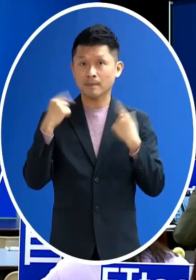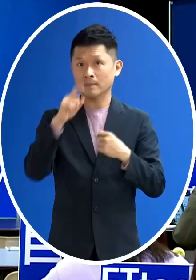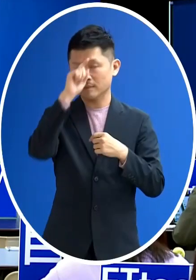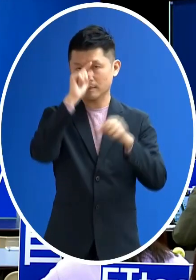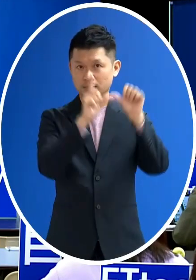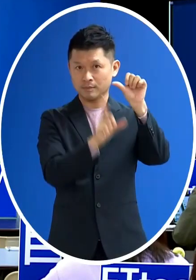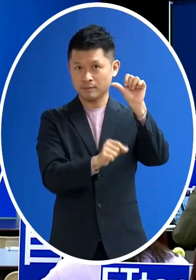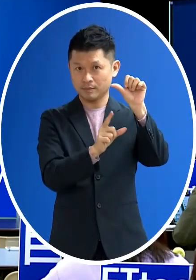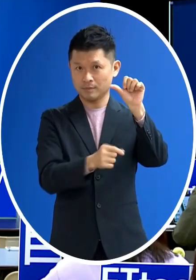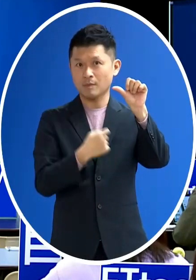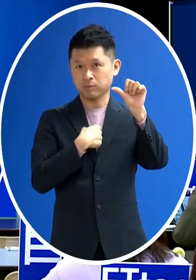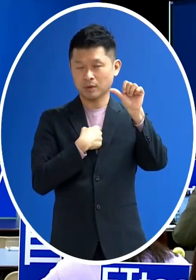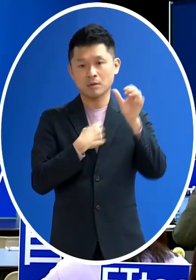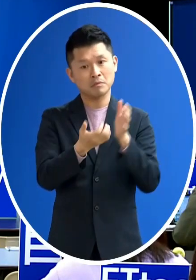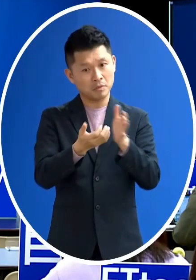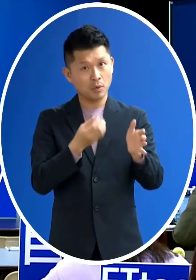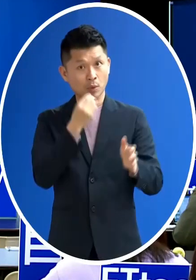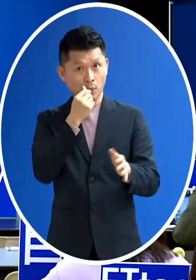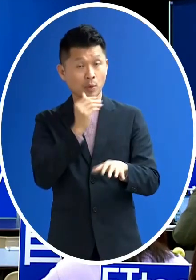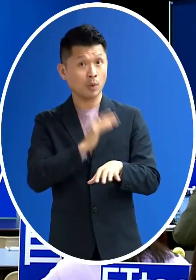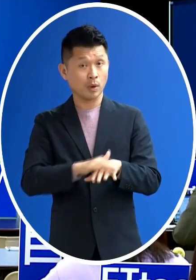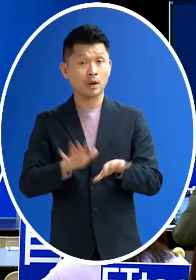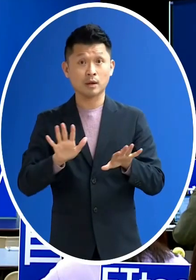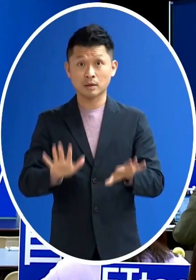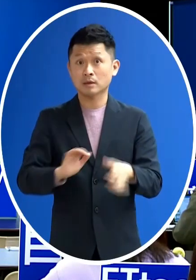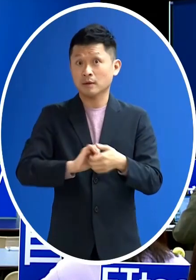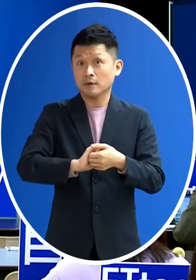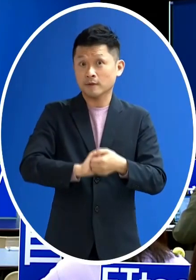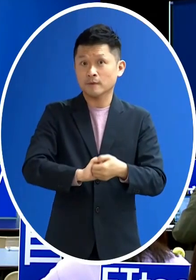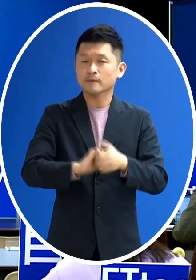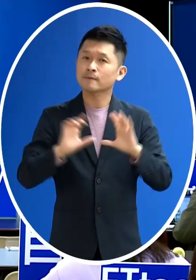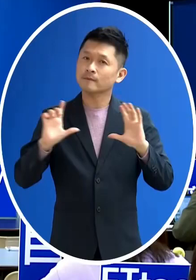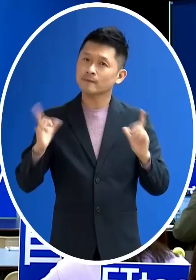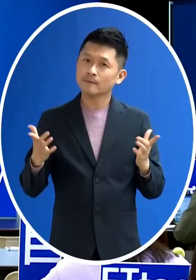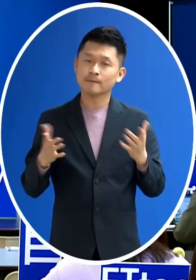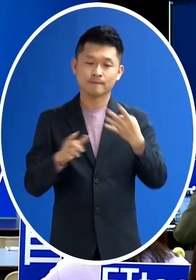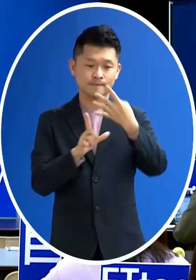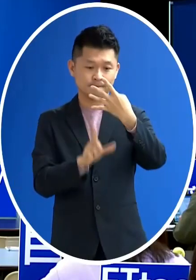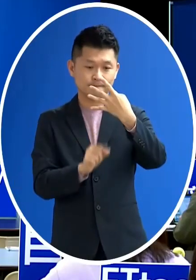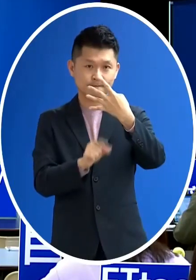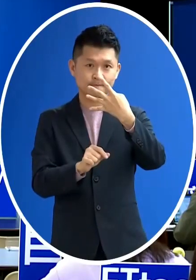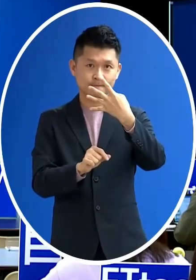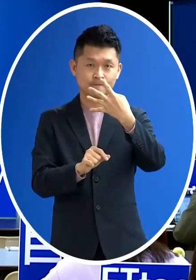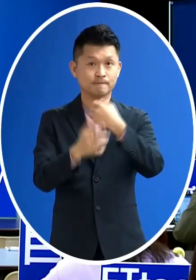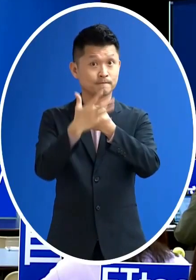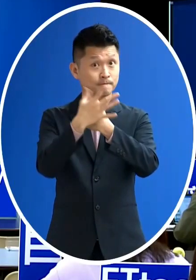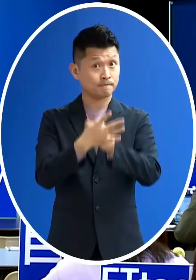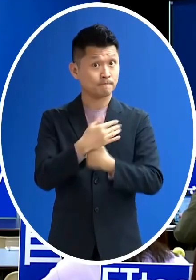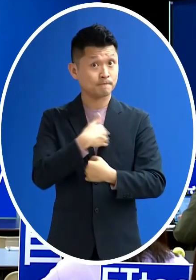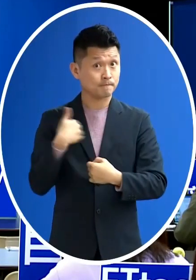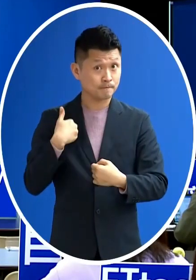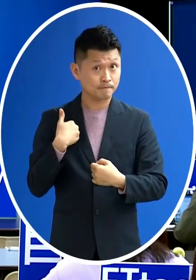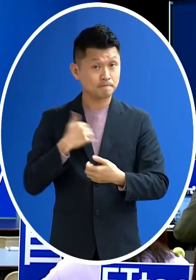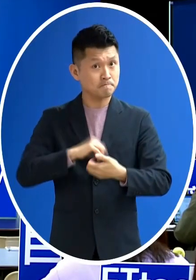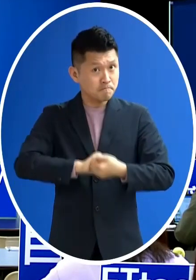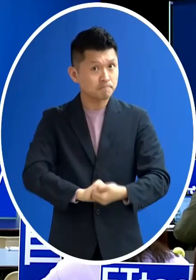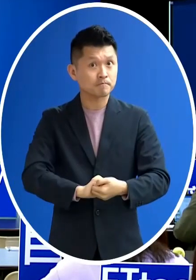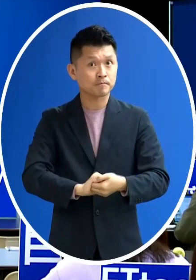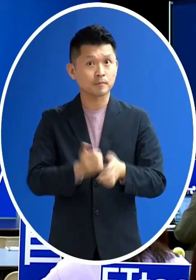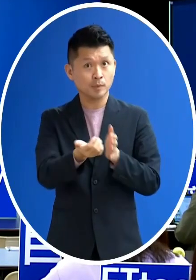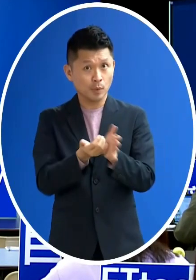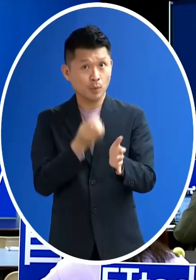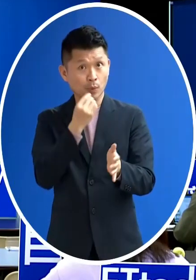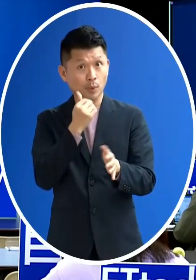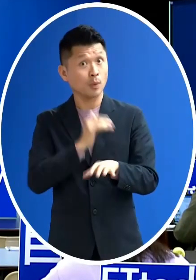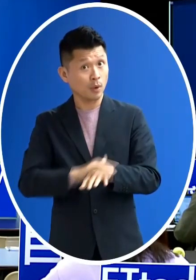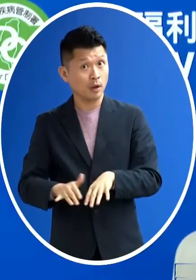5月目标嘛，当然你也有说会提前，现在我们是不是已经是确定说大概4月就可以来这样做，就是肯定是一个提前的，